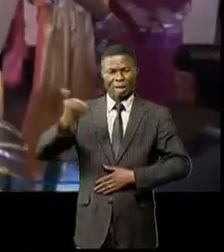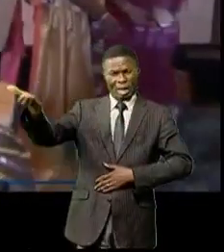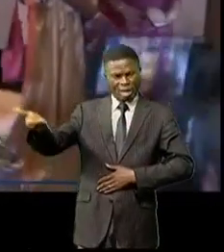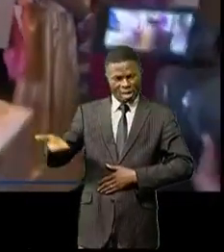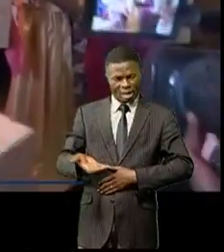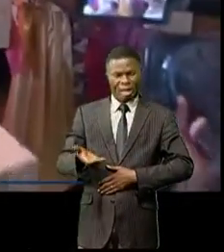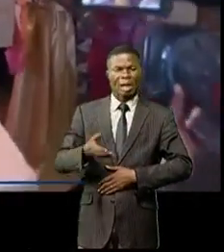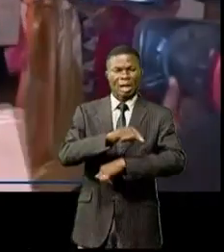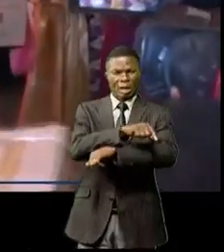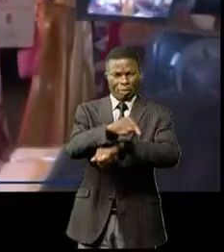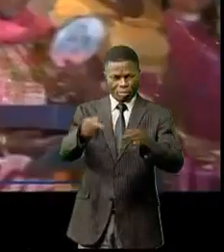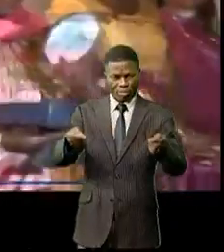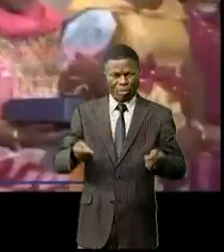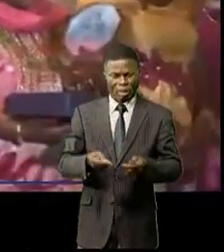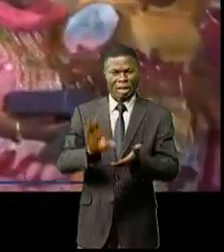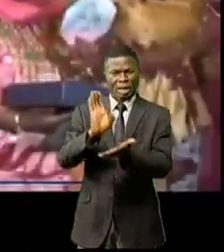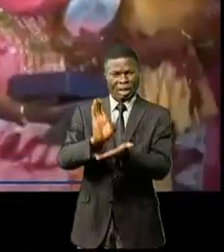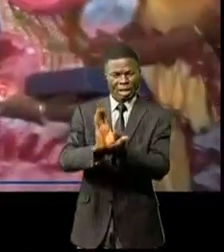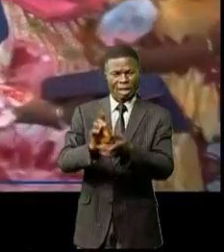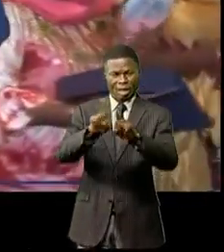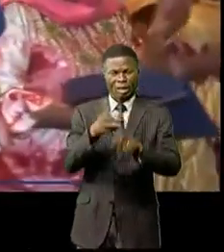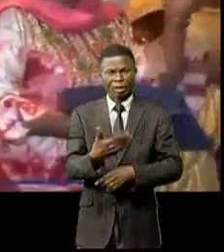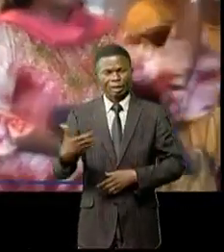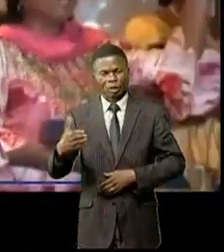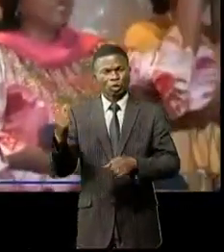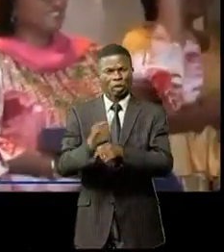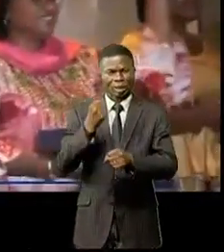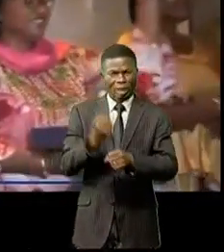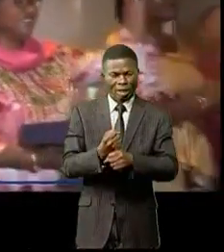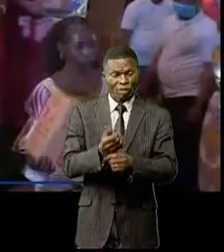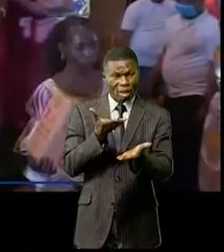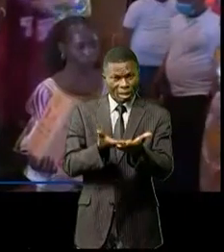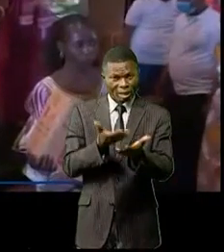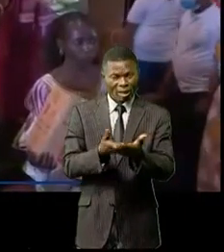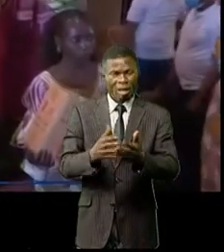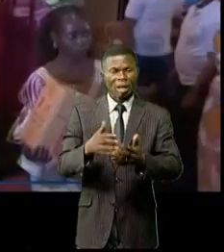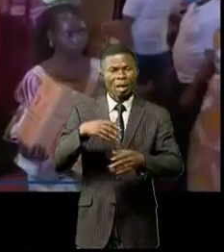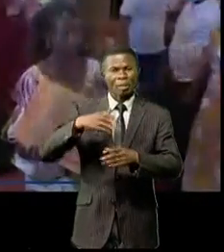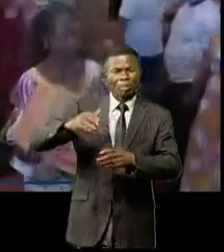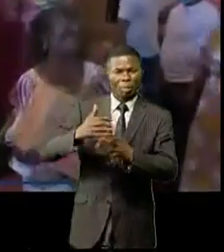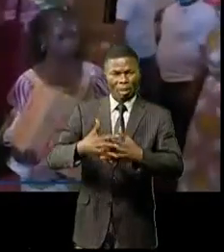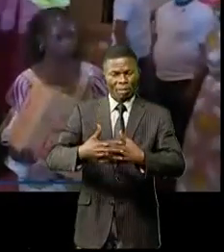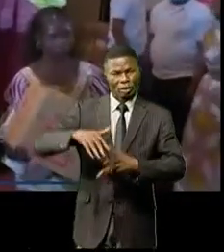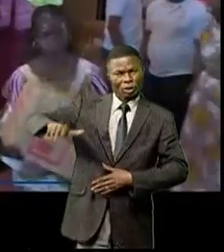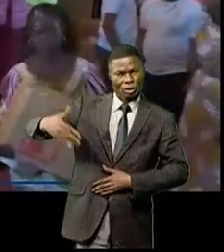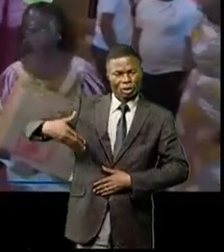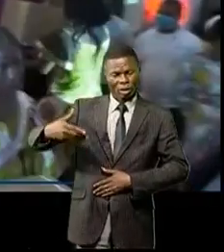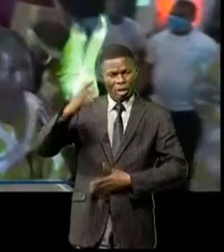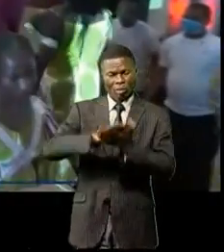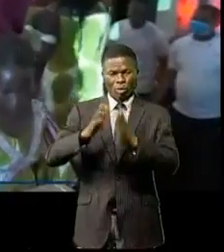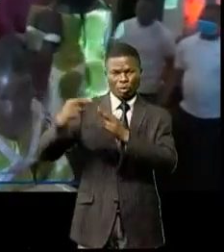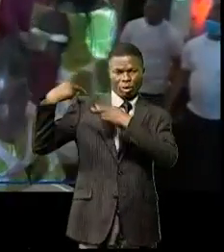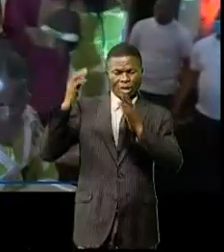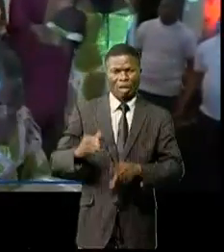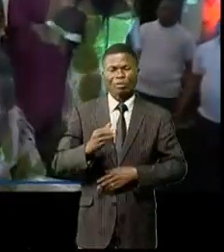Baati Lukwebo, les certificats et des kits de métiers constitués notamment des machines à coudre pour leur autonomisation